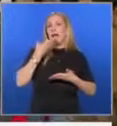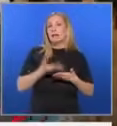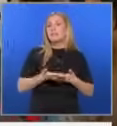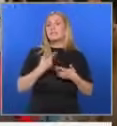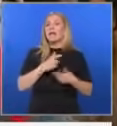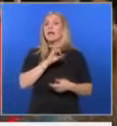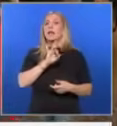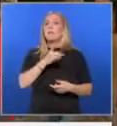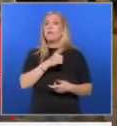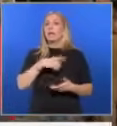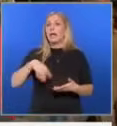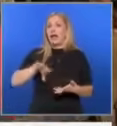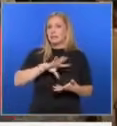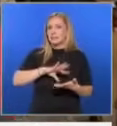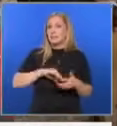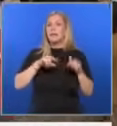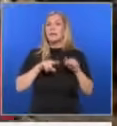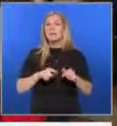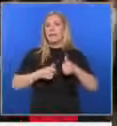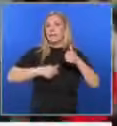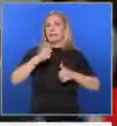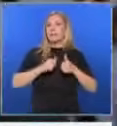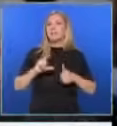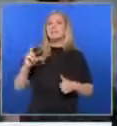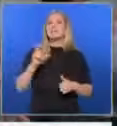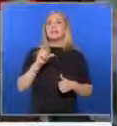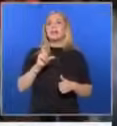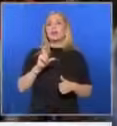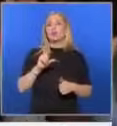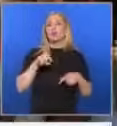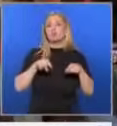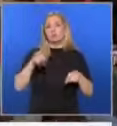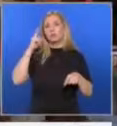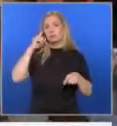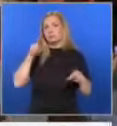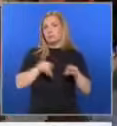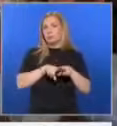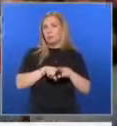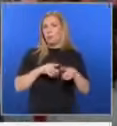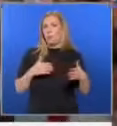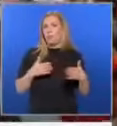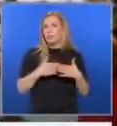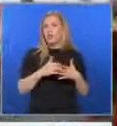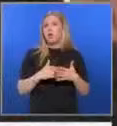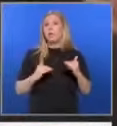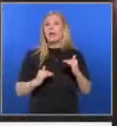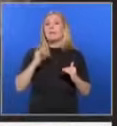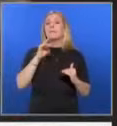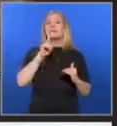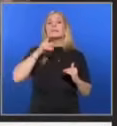за републиканците и се кандидатира за сенатор. За него се знае също, че е много близък с големия син на